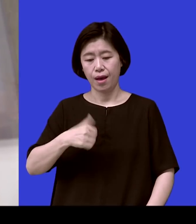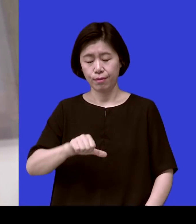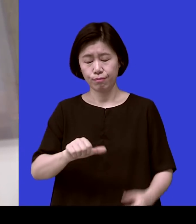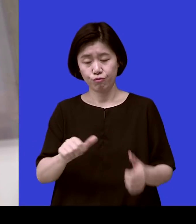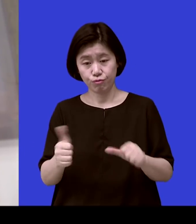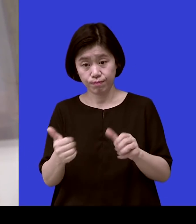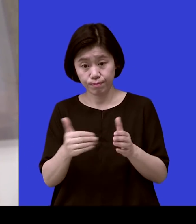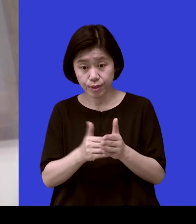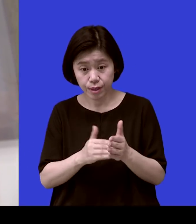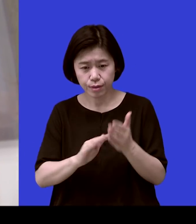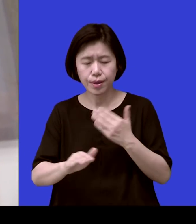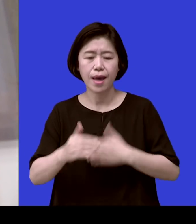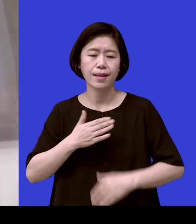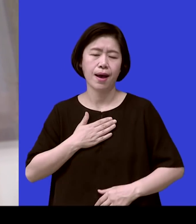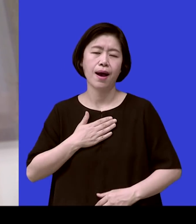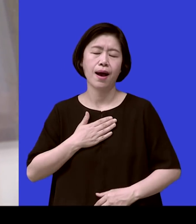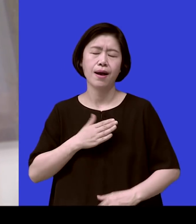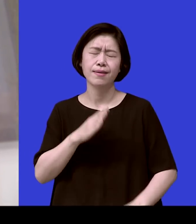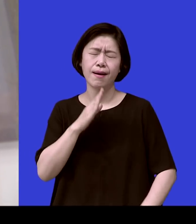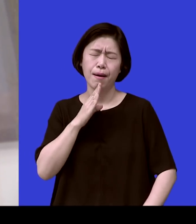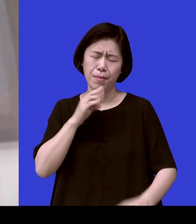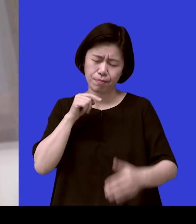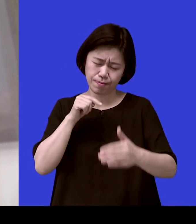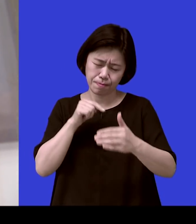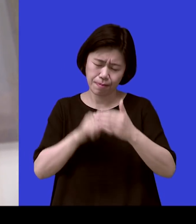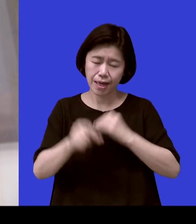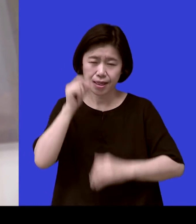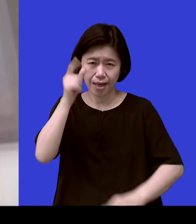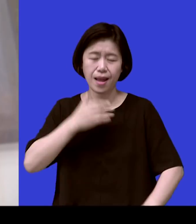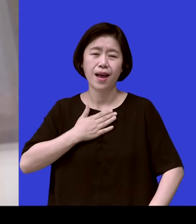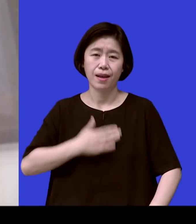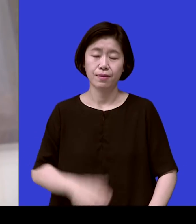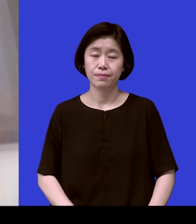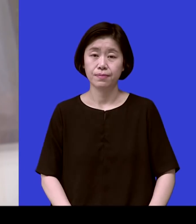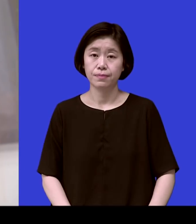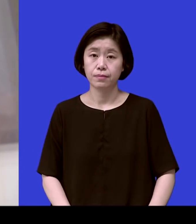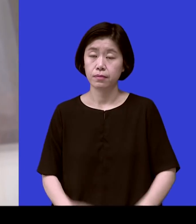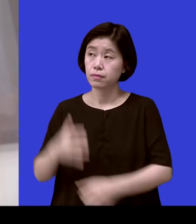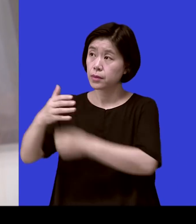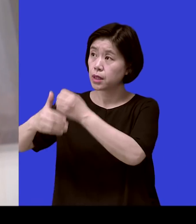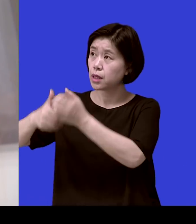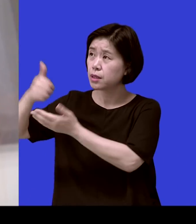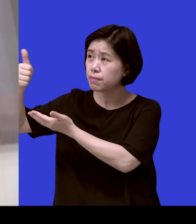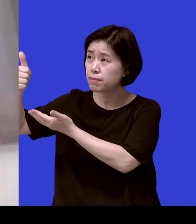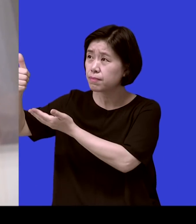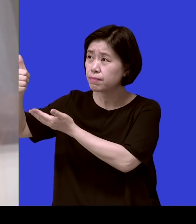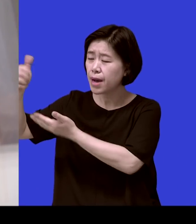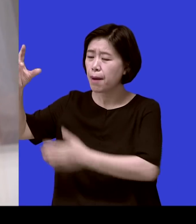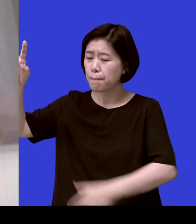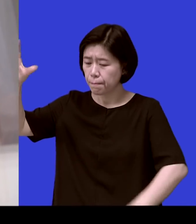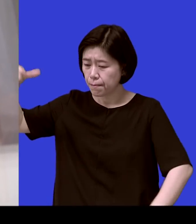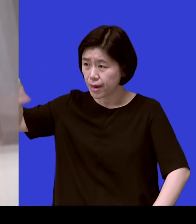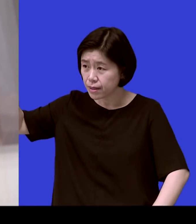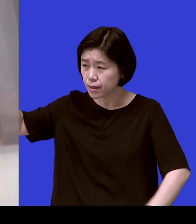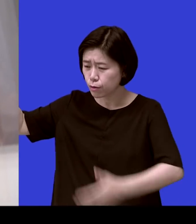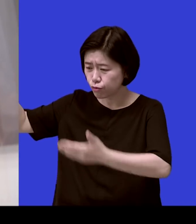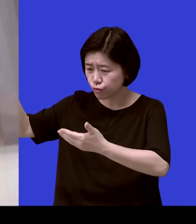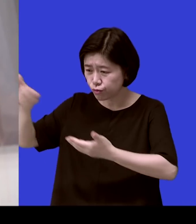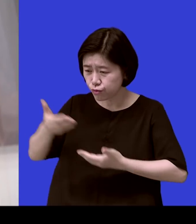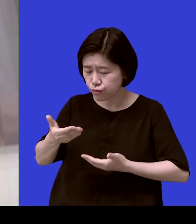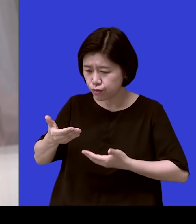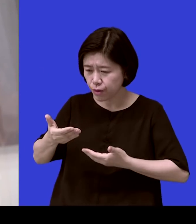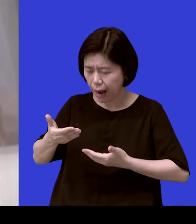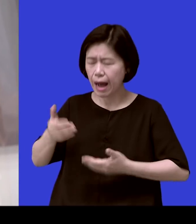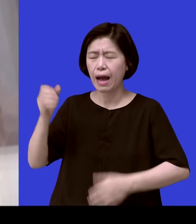알게 됐습니다. 그리고 하나님이 당신의 아들을 주신 그 사랑이 어떤 건지 이제